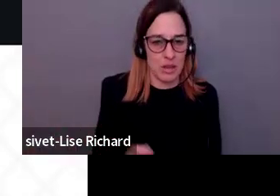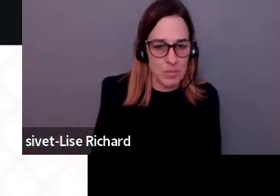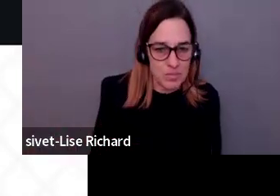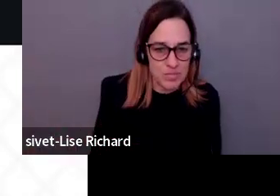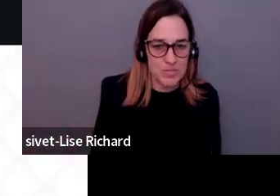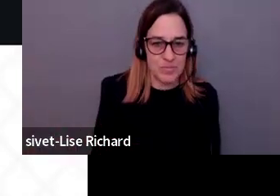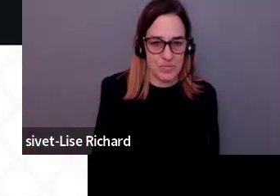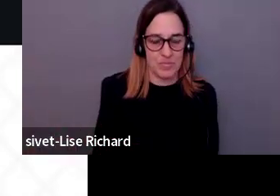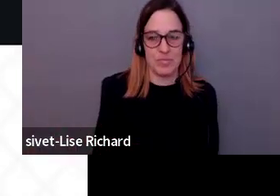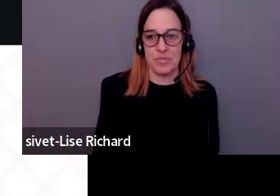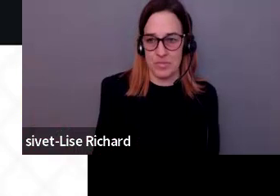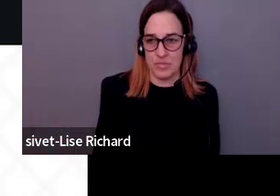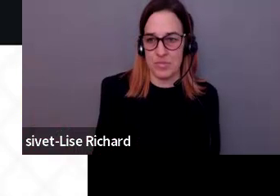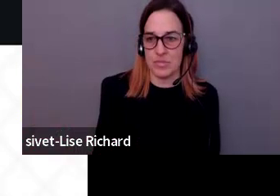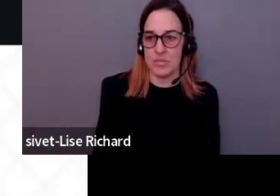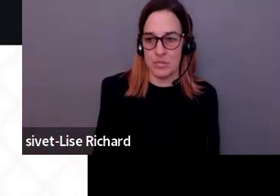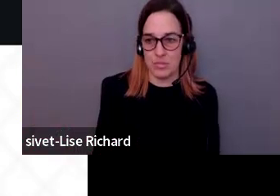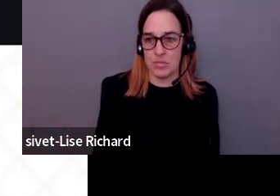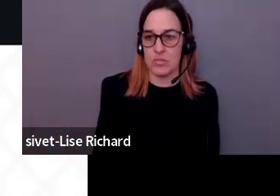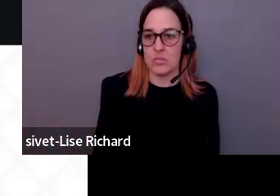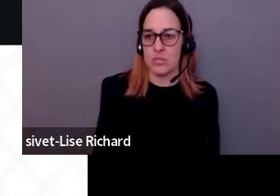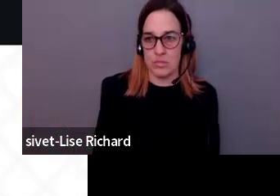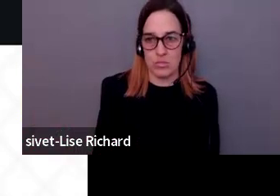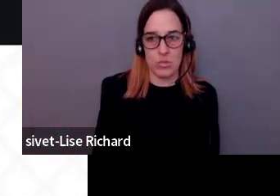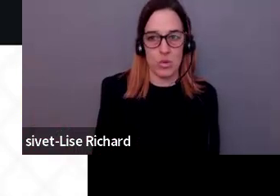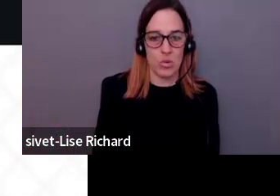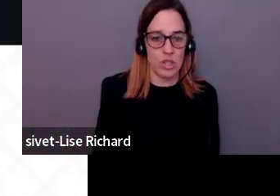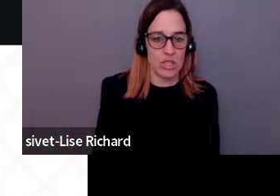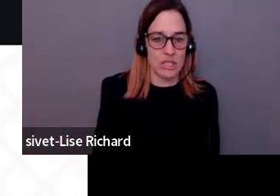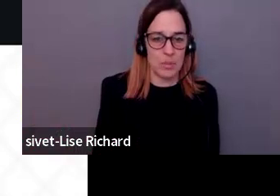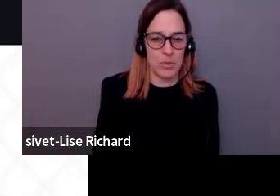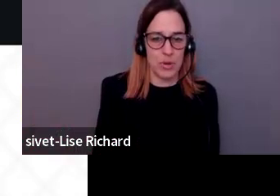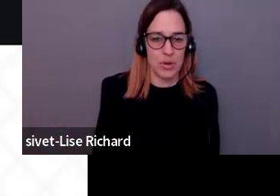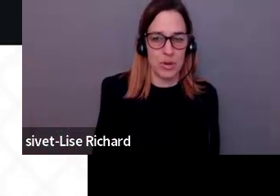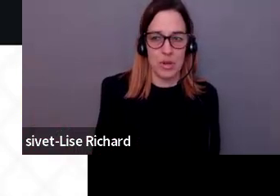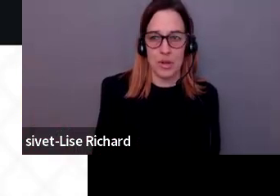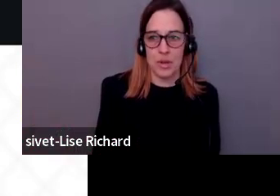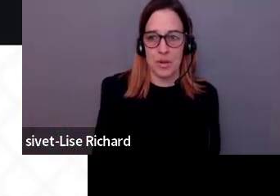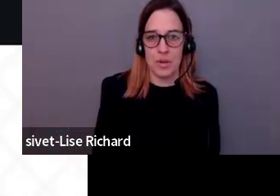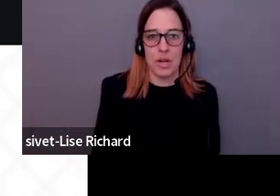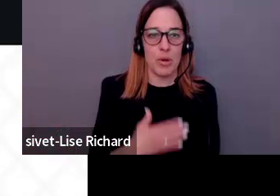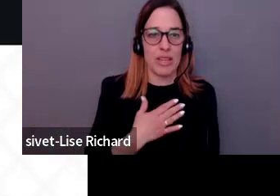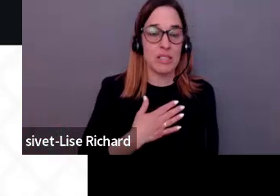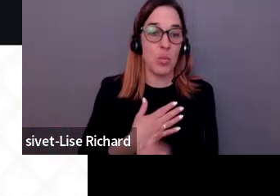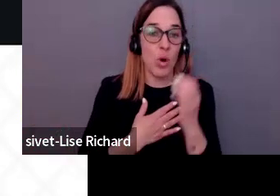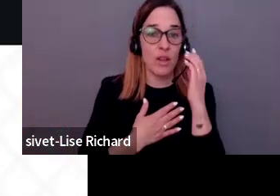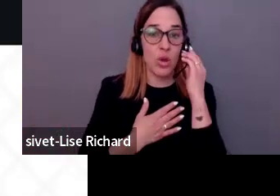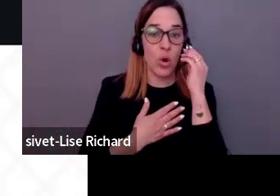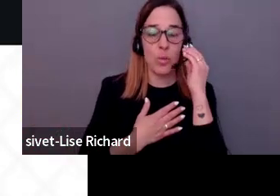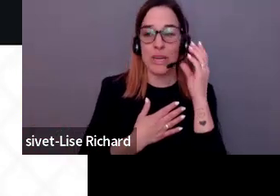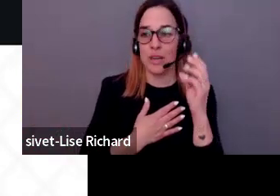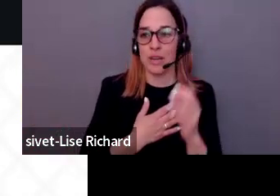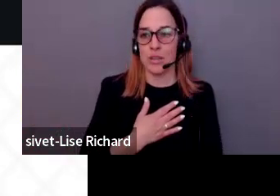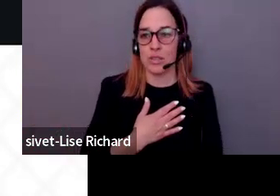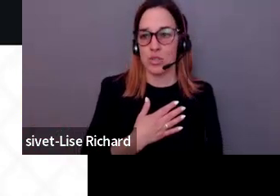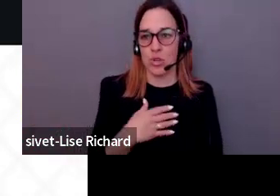Madeleine. Désactiver le son pour tous les participants. Je peux-tu faire ça? Ouais, je sais pas. L'important que c'est moi,